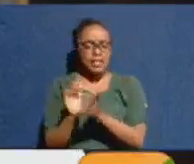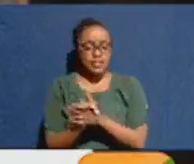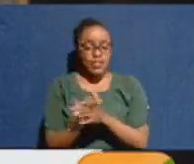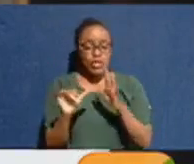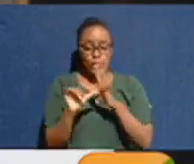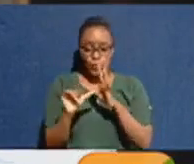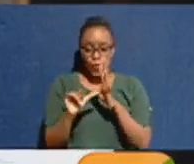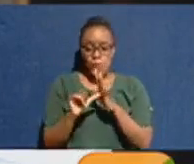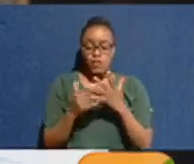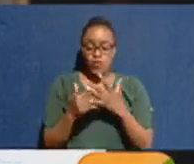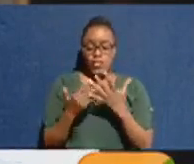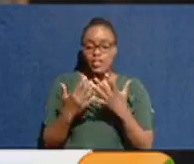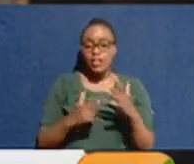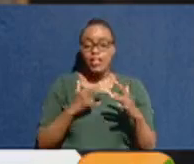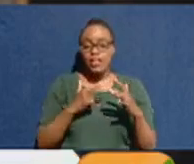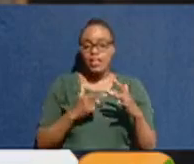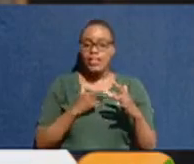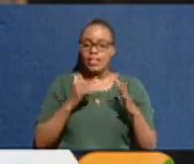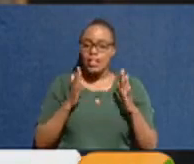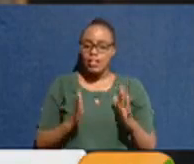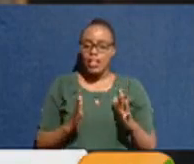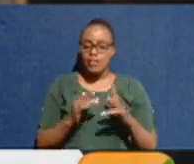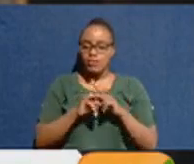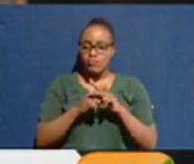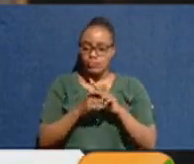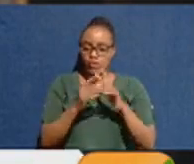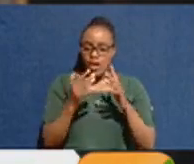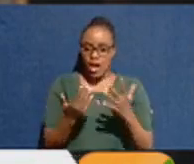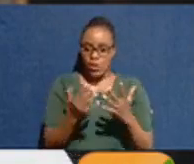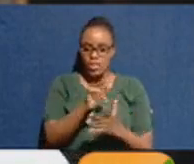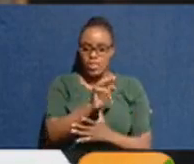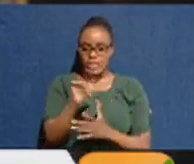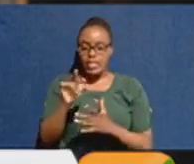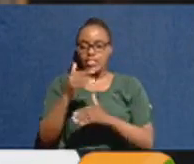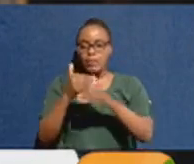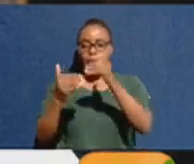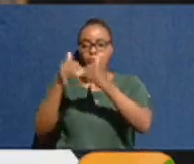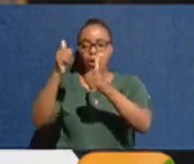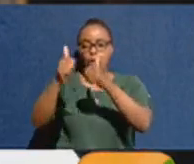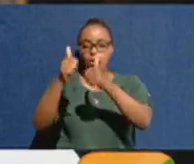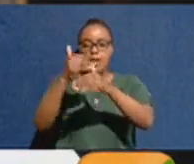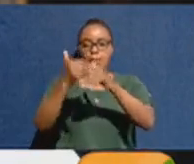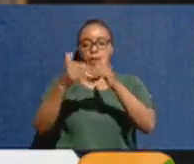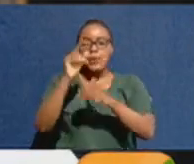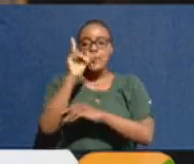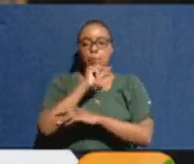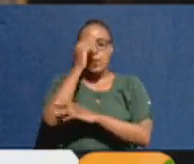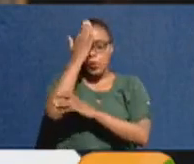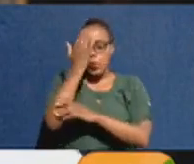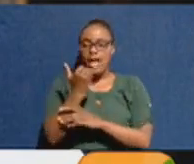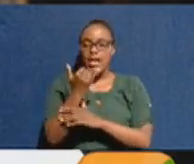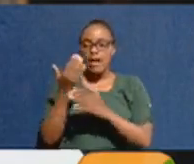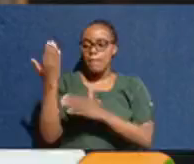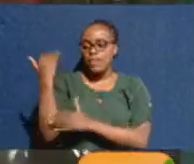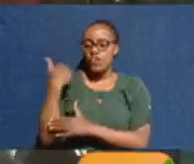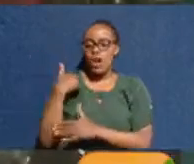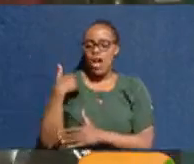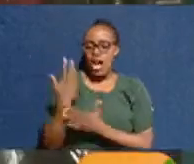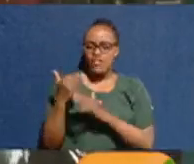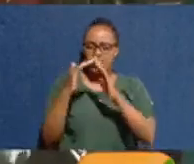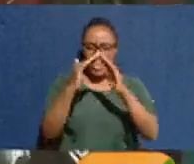utalii kilitokana na hizi cottages ambazo zimejengwa, kwa sababu wakati huo kulikuwa hakuna